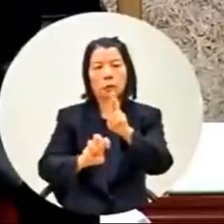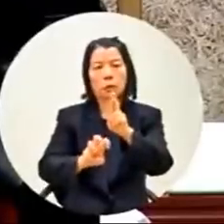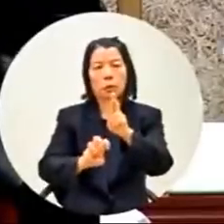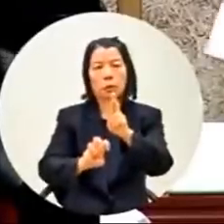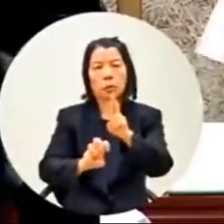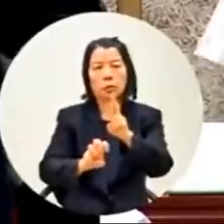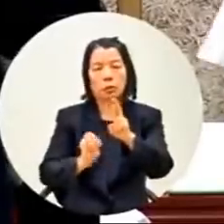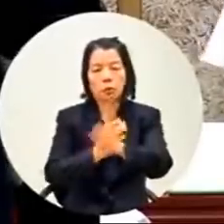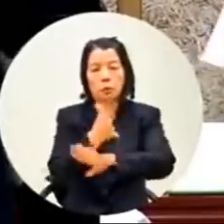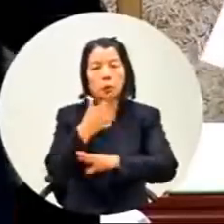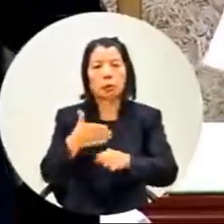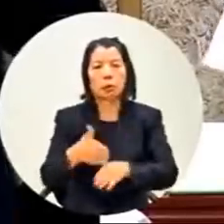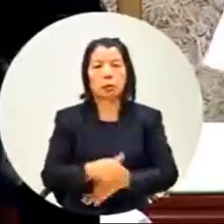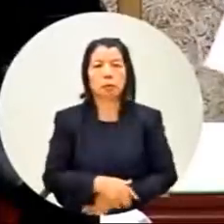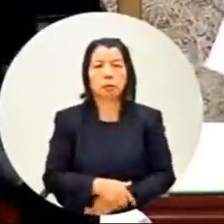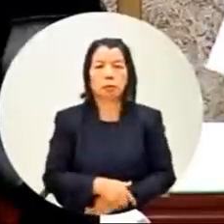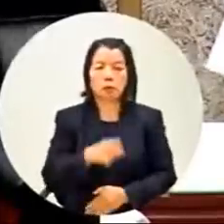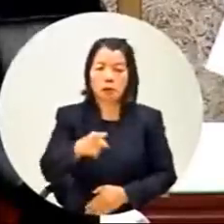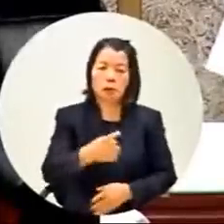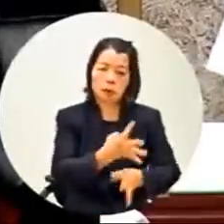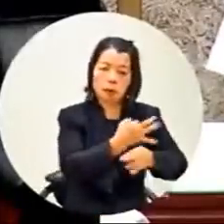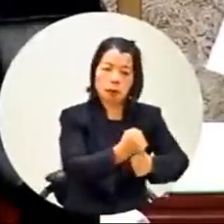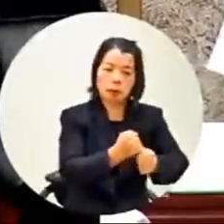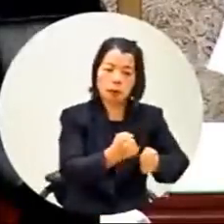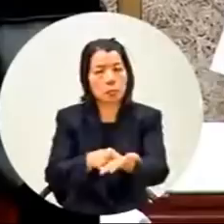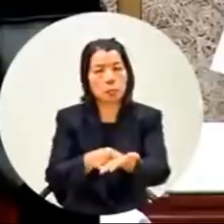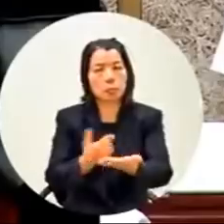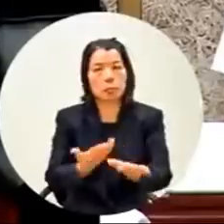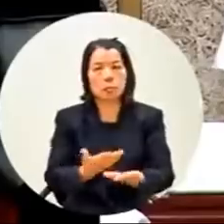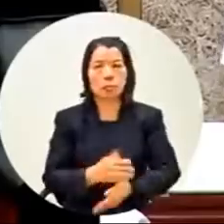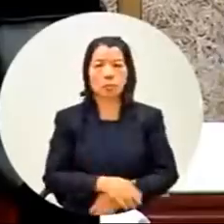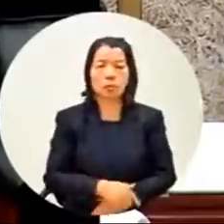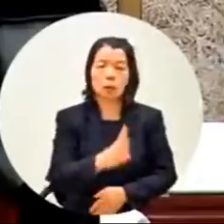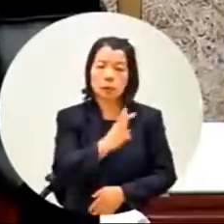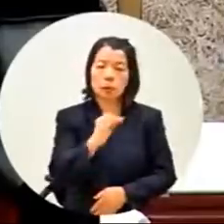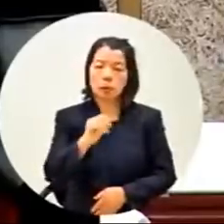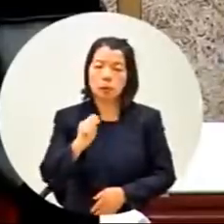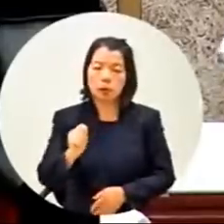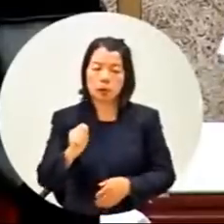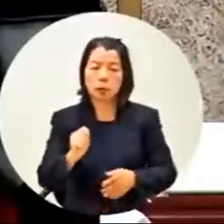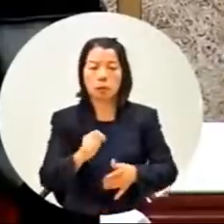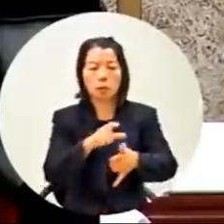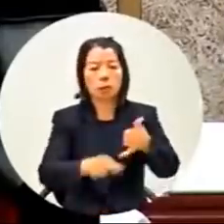是不是 ？请问一下，他是什么时候丢进去的 BOT 的一个申请案？